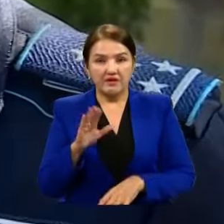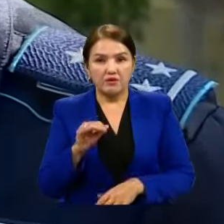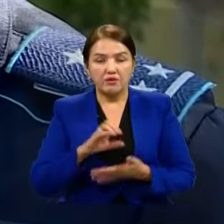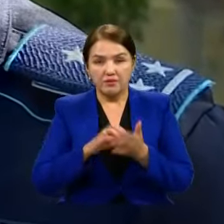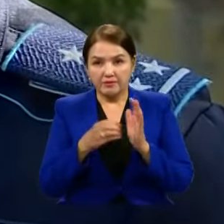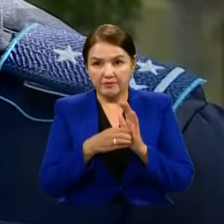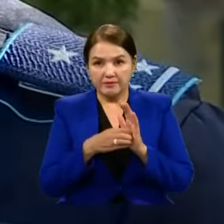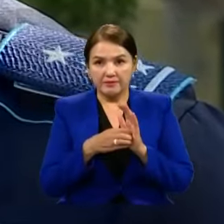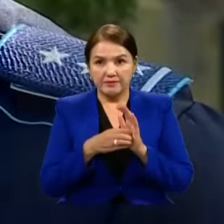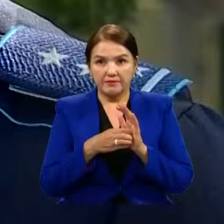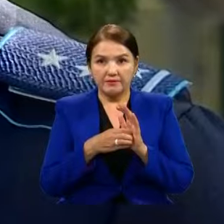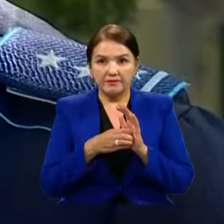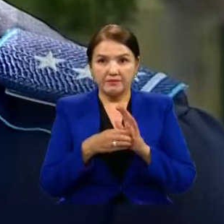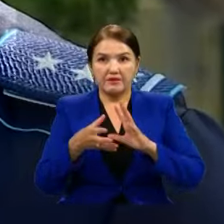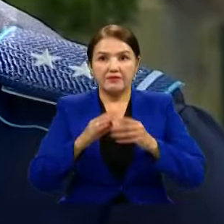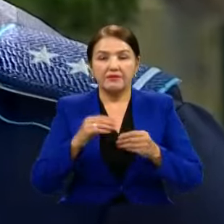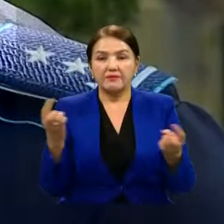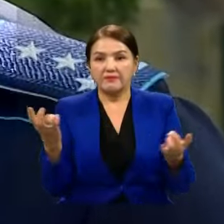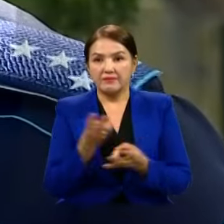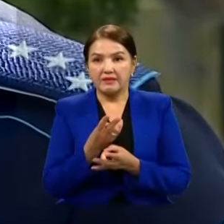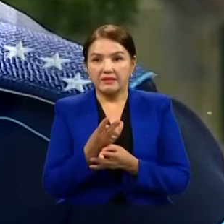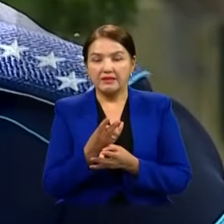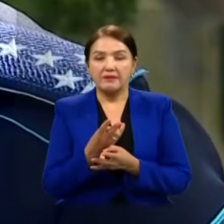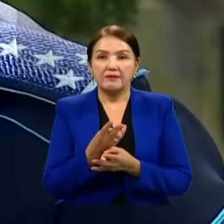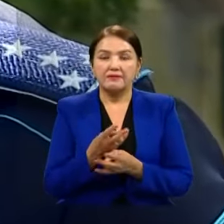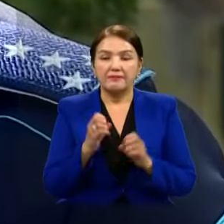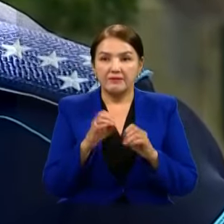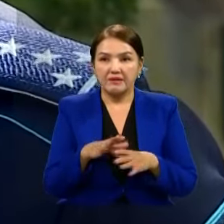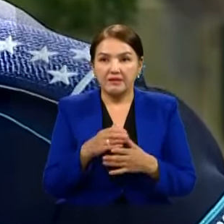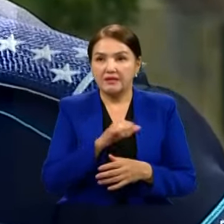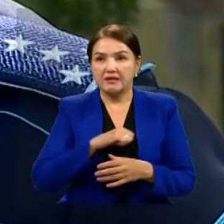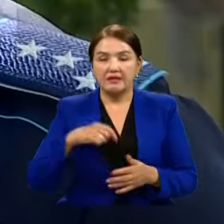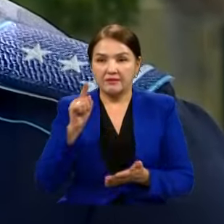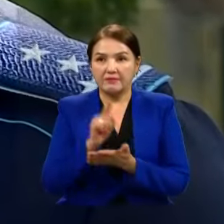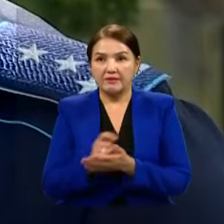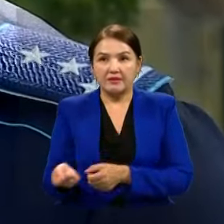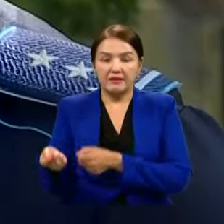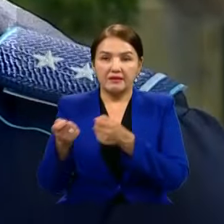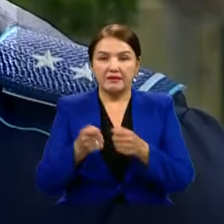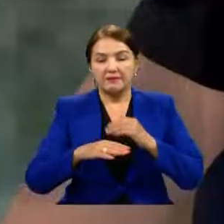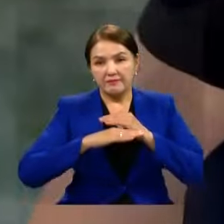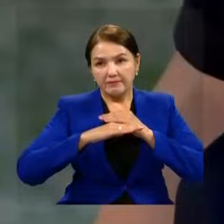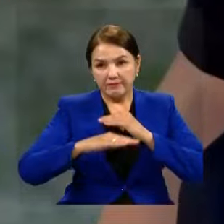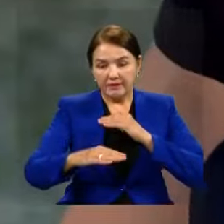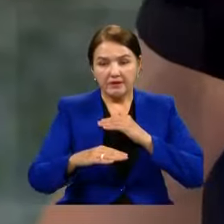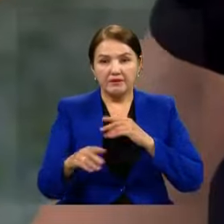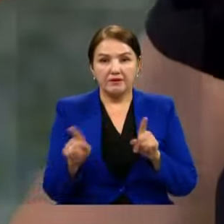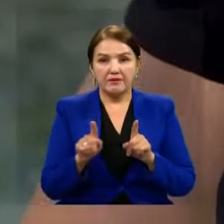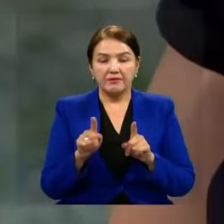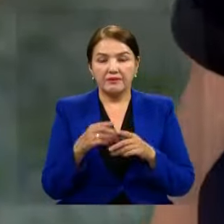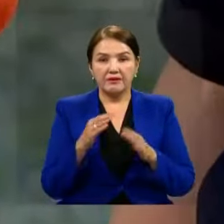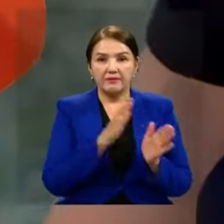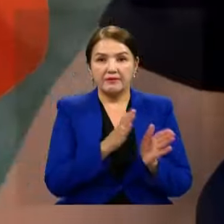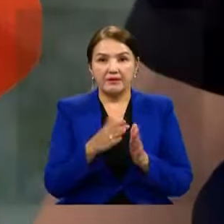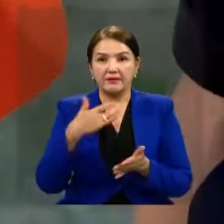урнах. А вообще положено, негабаритные мусоры они сами должны вывозить в полигон для того, чтобы соблюдать